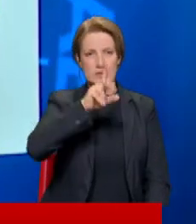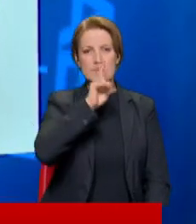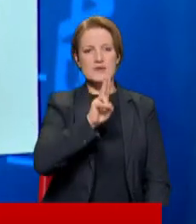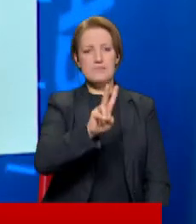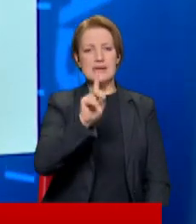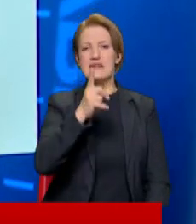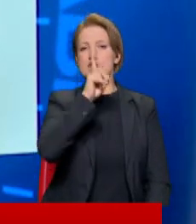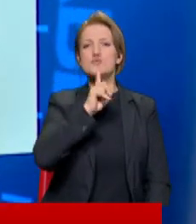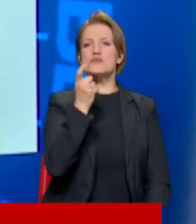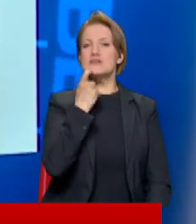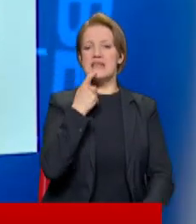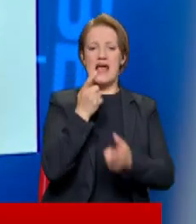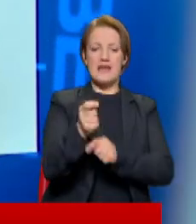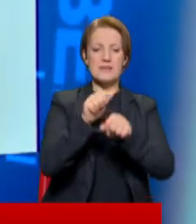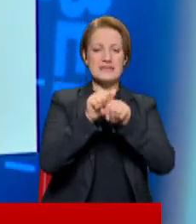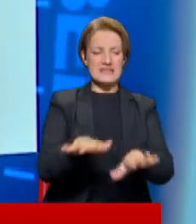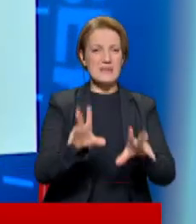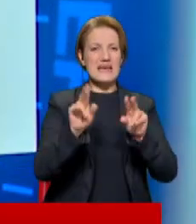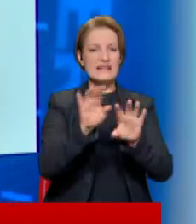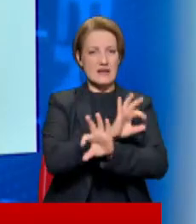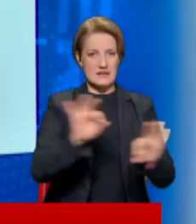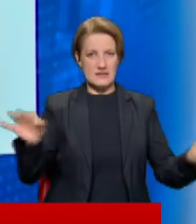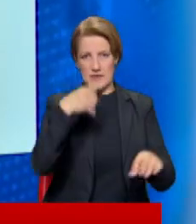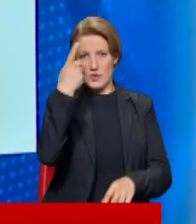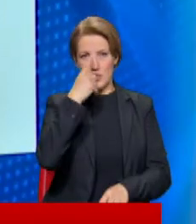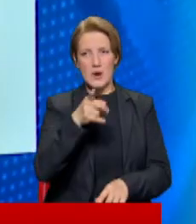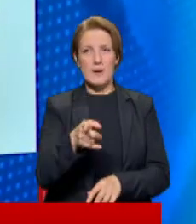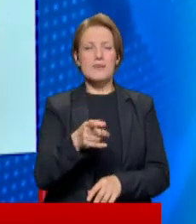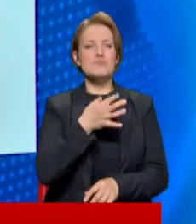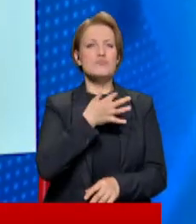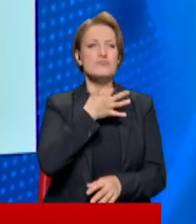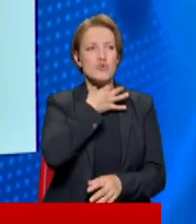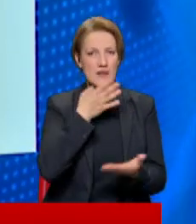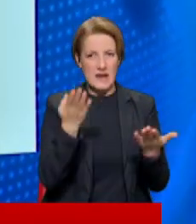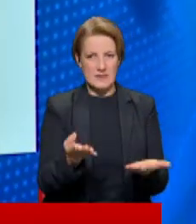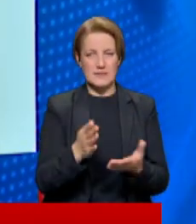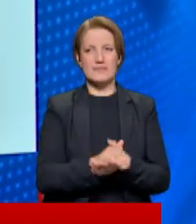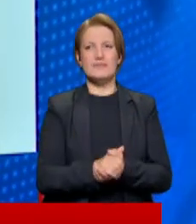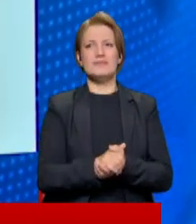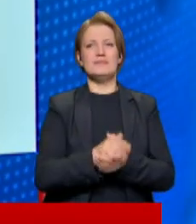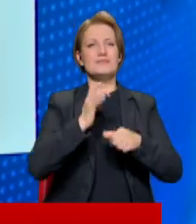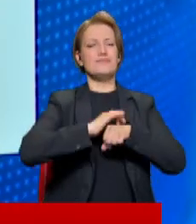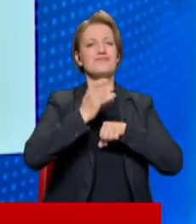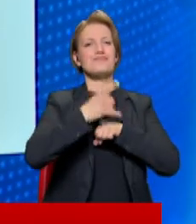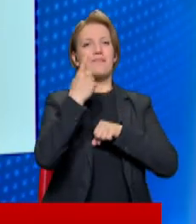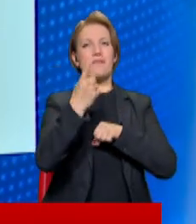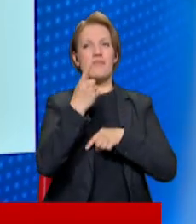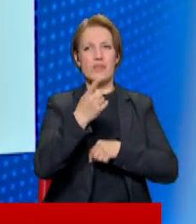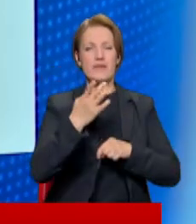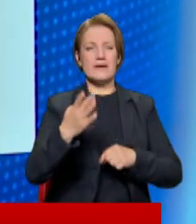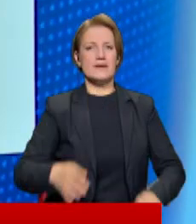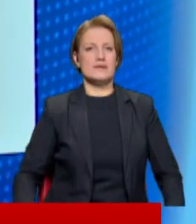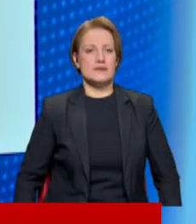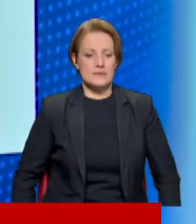eğitim sisteminin yetersizliğinden dolayı muhtaç hale ve Emperyalist ülkelerin bir güdümlemesi